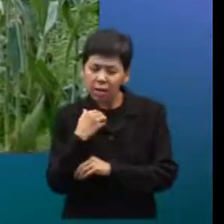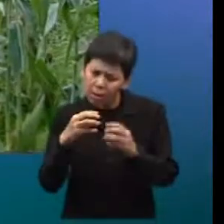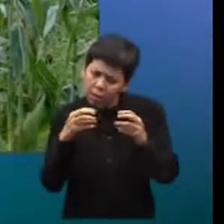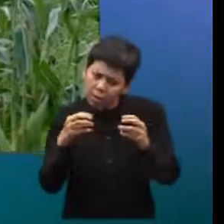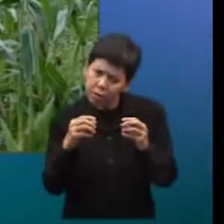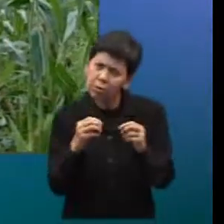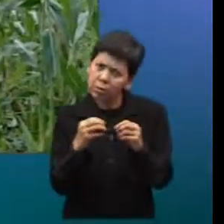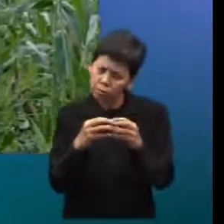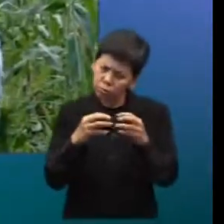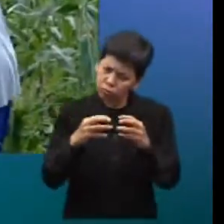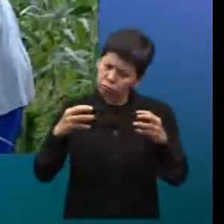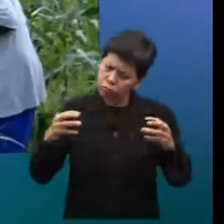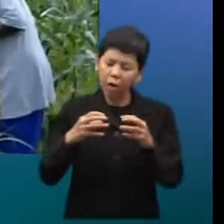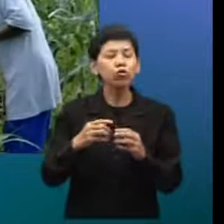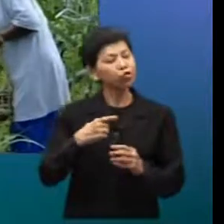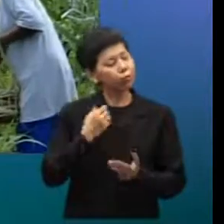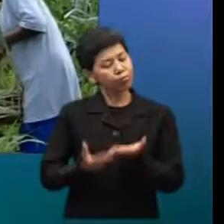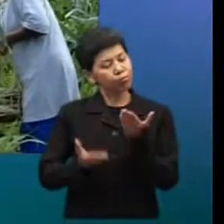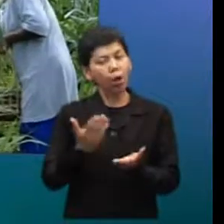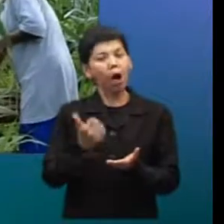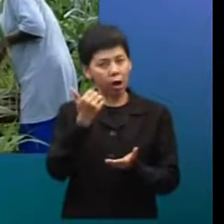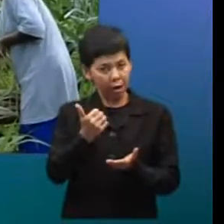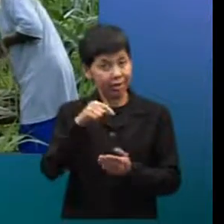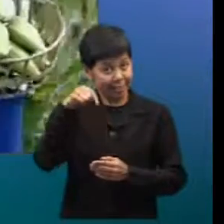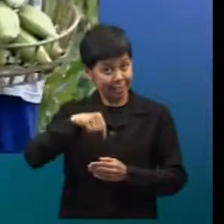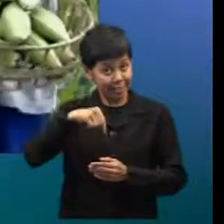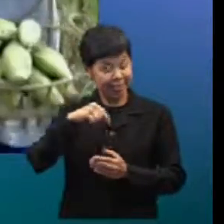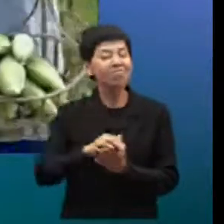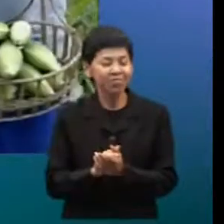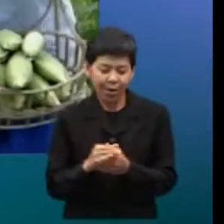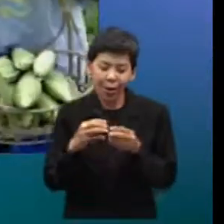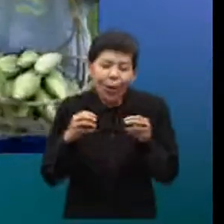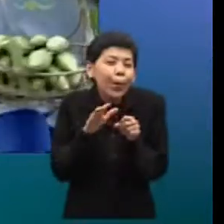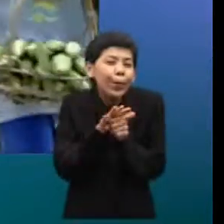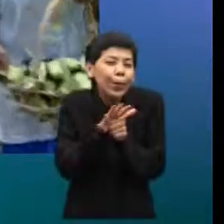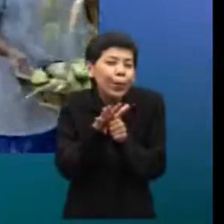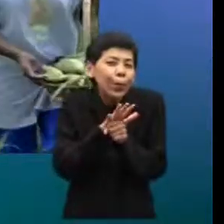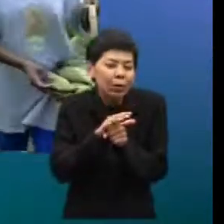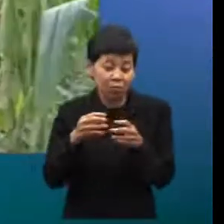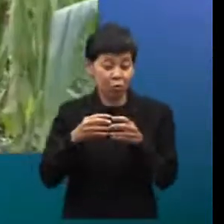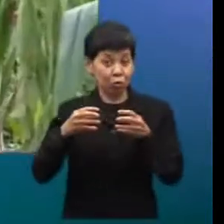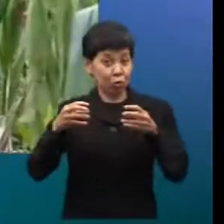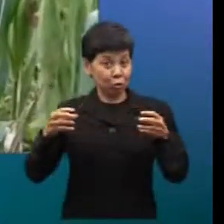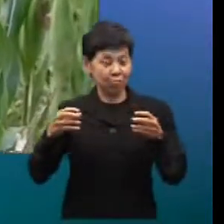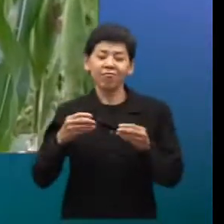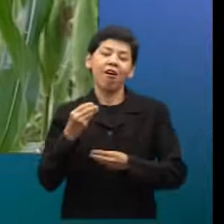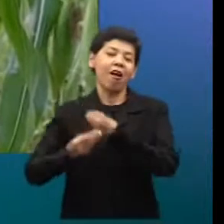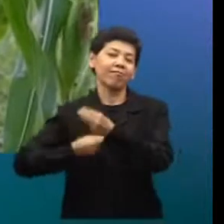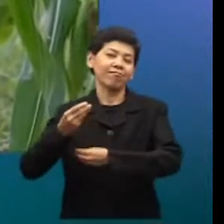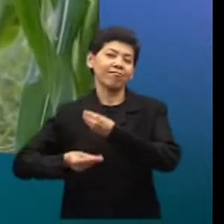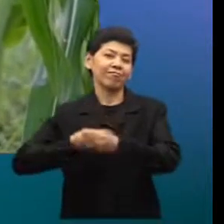เล็กหรือฝักใหญ่นั้นก็แล้วแต่ชอบสำหรับที่นี่เขาใช้ฝักเล็กฝักใหญ่นั้นเขาส่งจำหน่าย